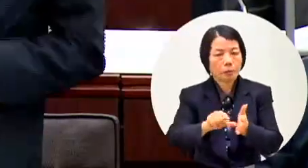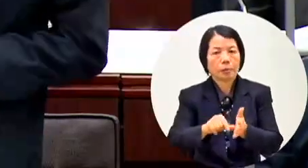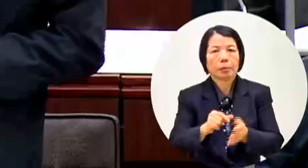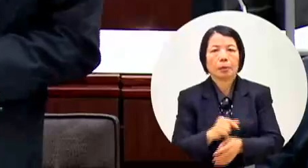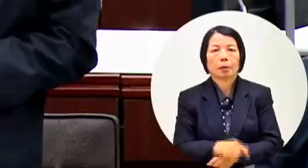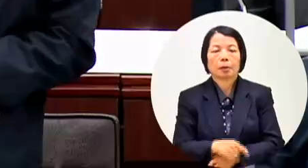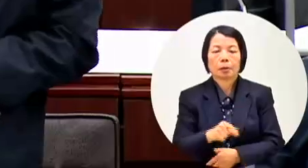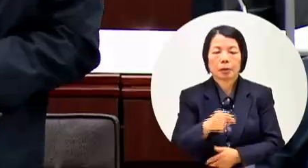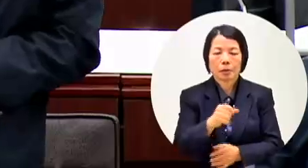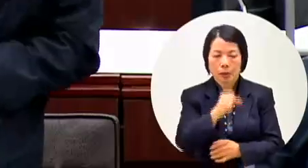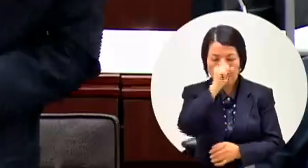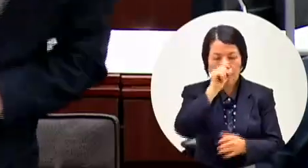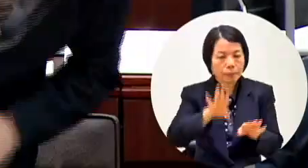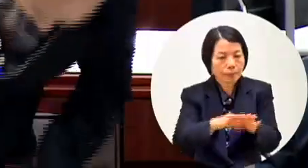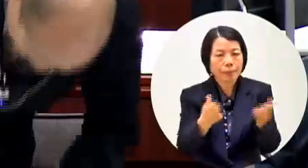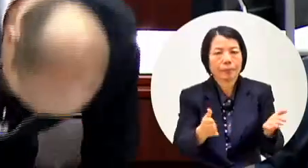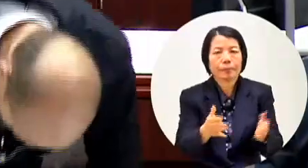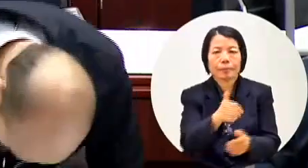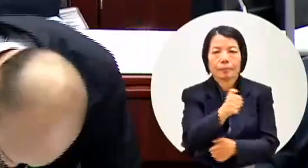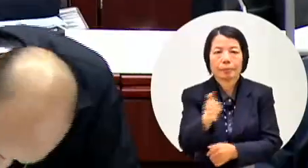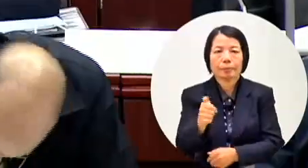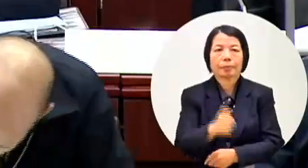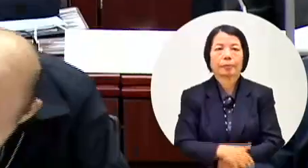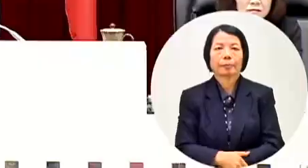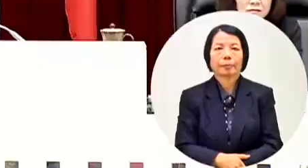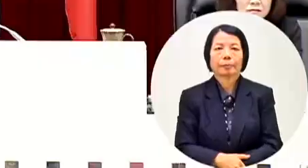总是一个好的开始，好不好？谢谢。